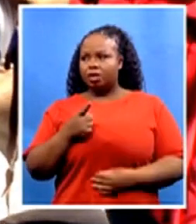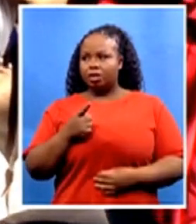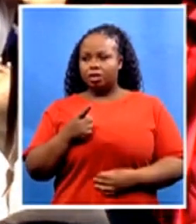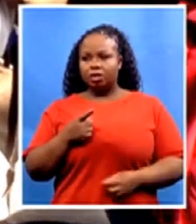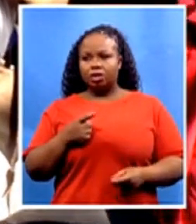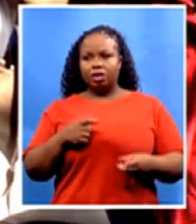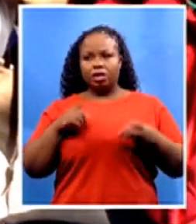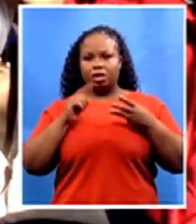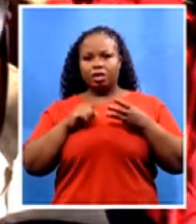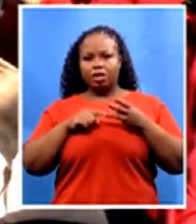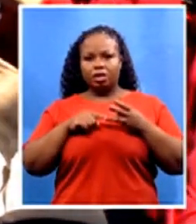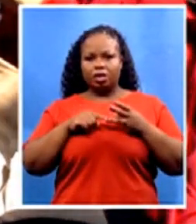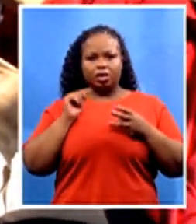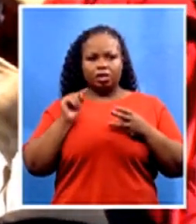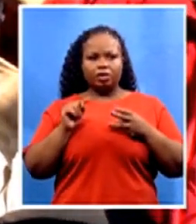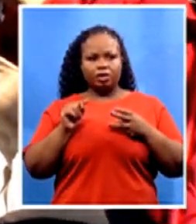usukume ngoba manje